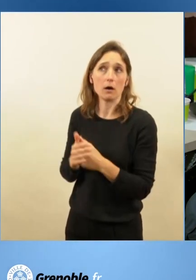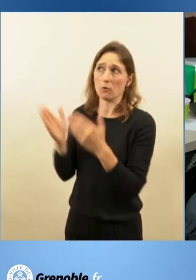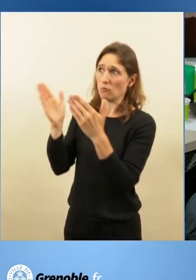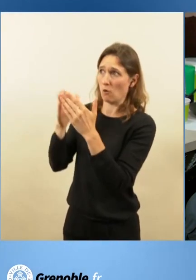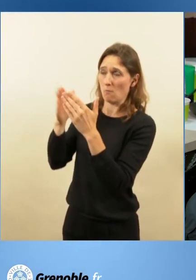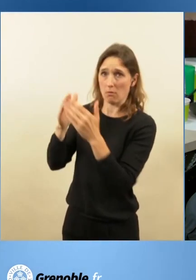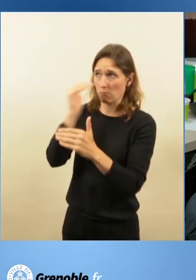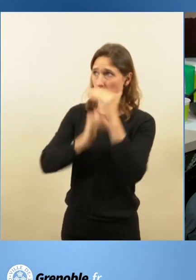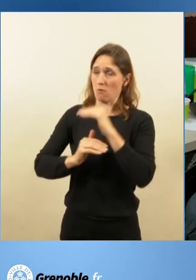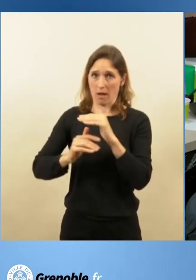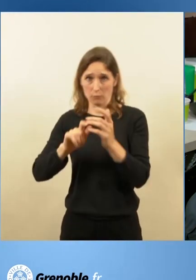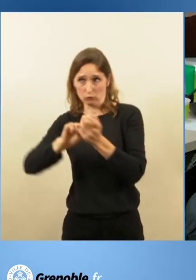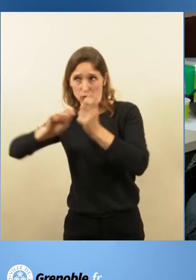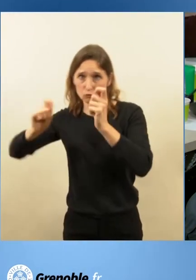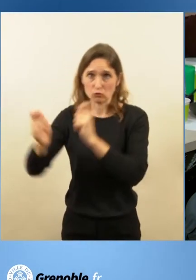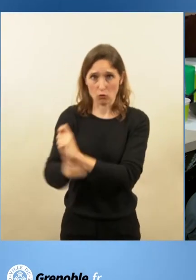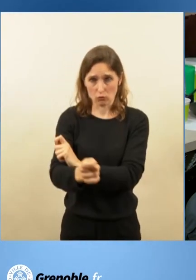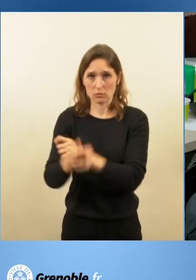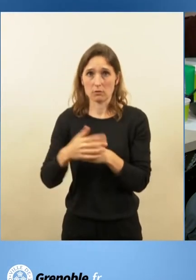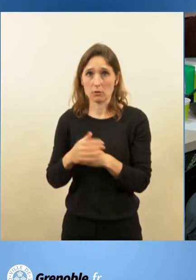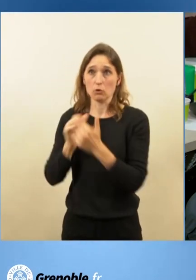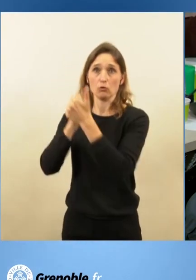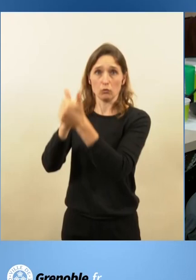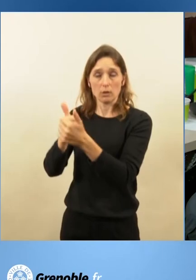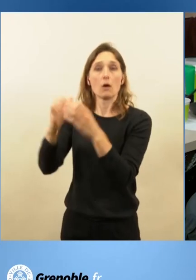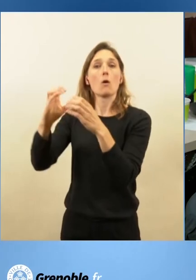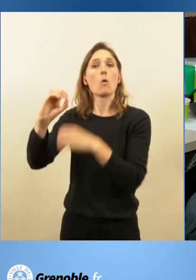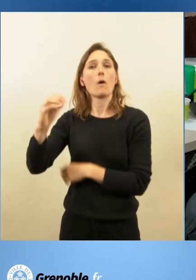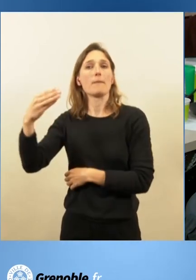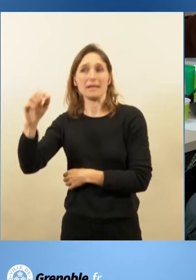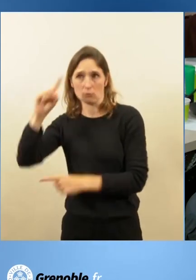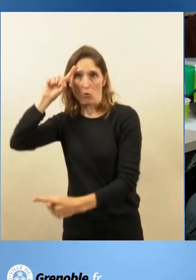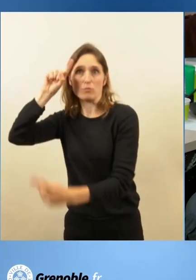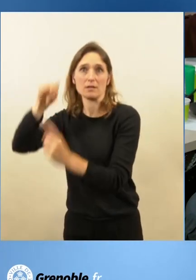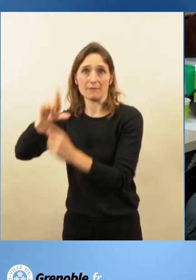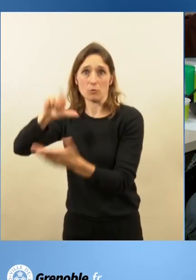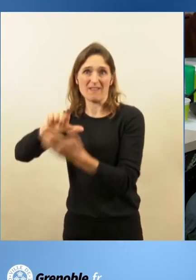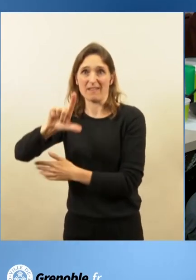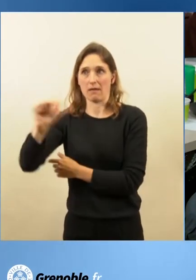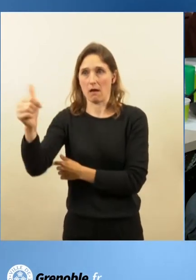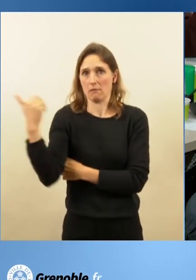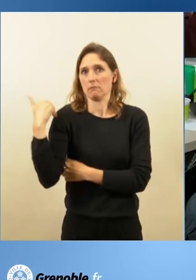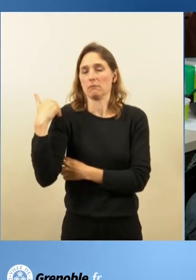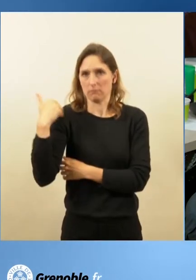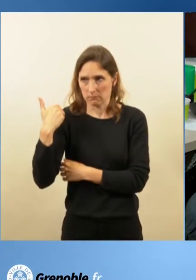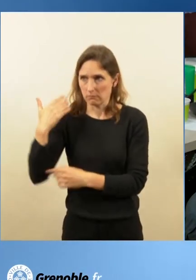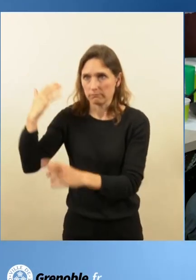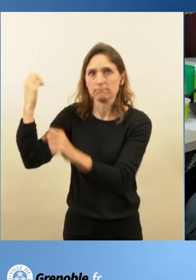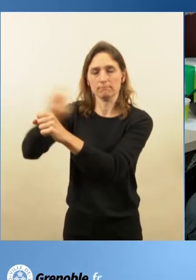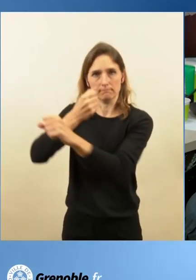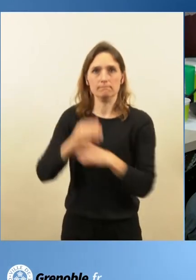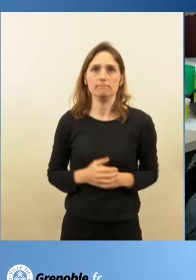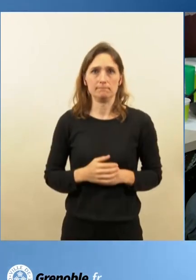à la hauteur de des objectifs de l'OMS 2021 qui sont des derniers connus rien n'empêche d'avancer en parallèle